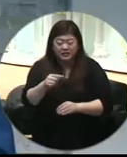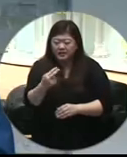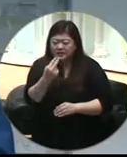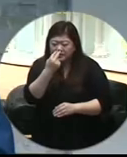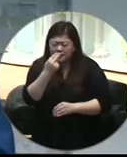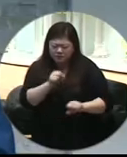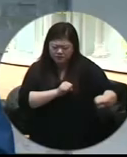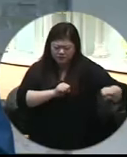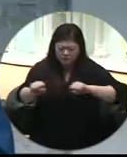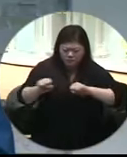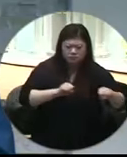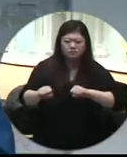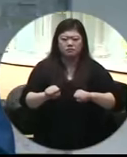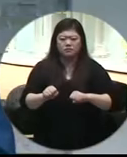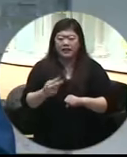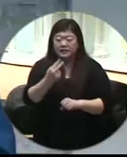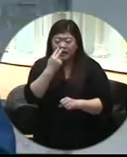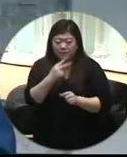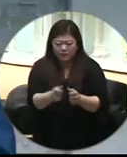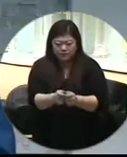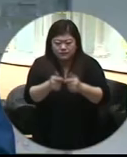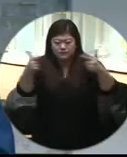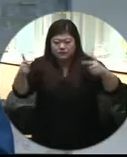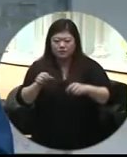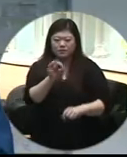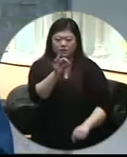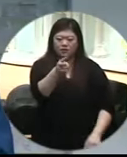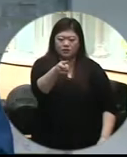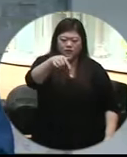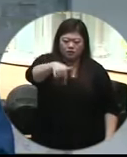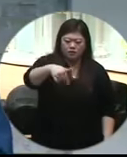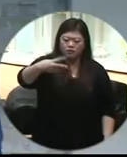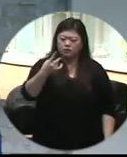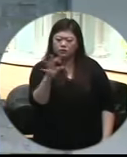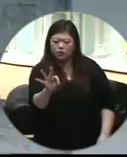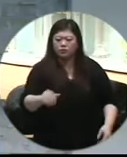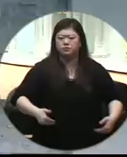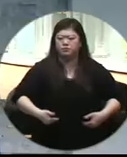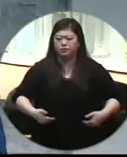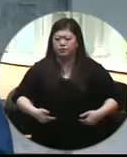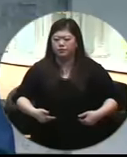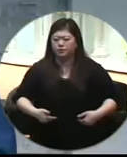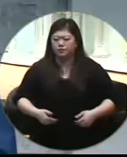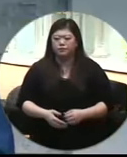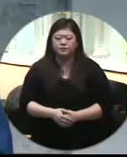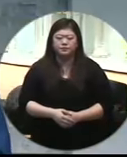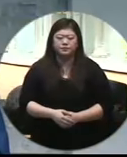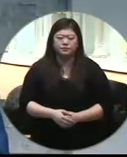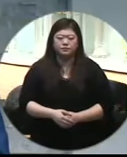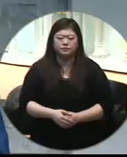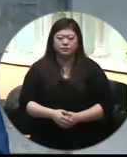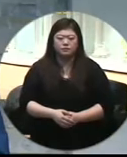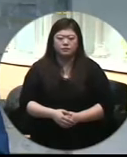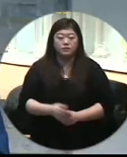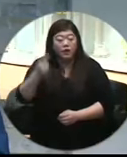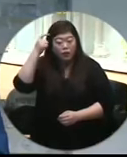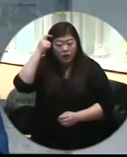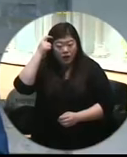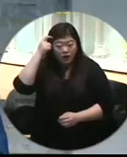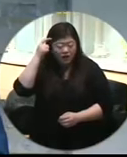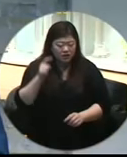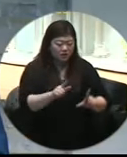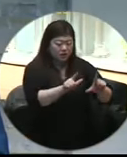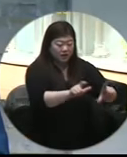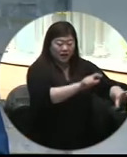약동이라고 그래요. 생명적 움직임. 그런 역동이 일어나야 돼요. 그래서 왜 그럽니까? 현장에 지금 사람들 다